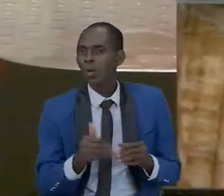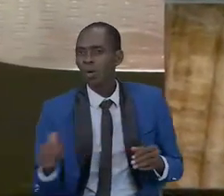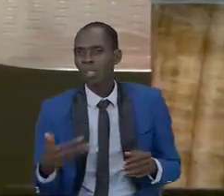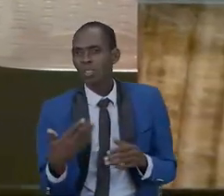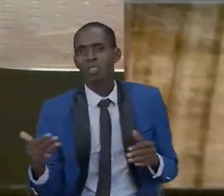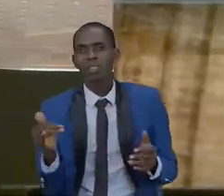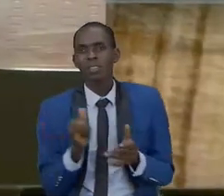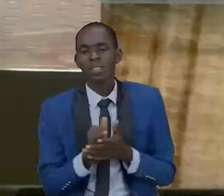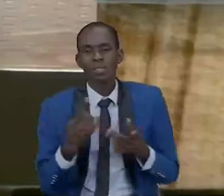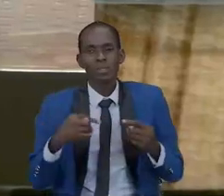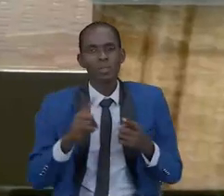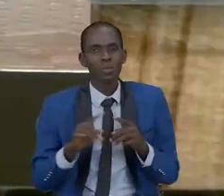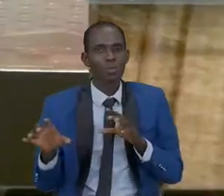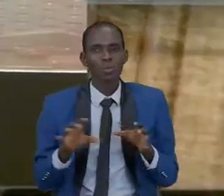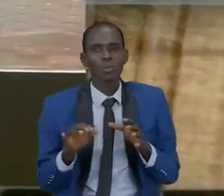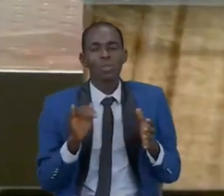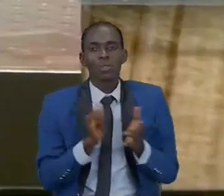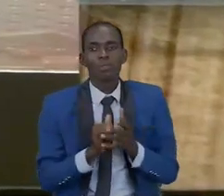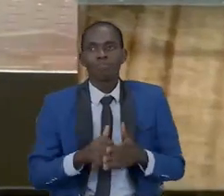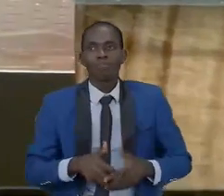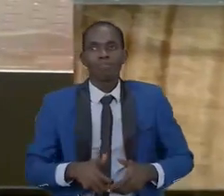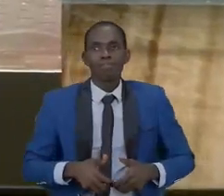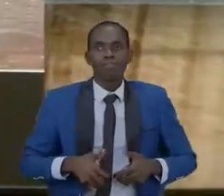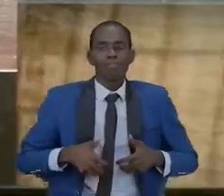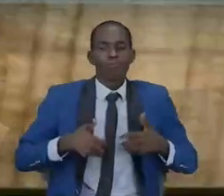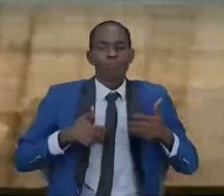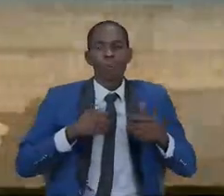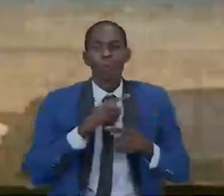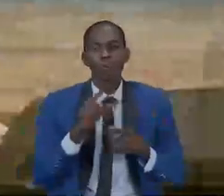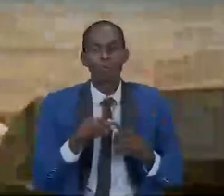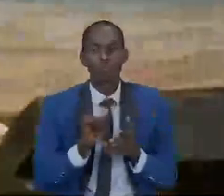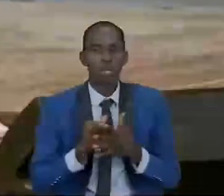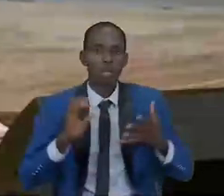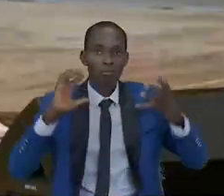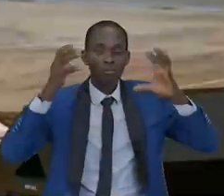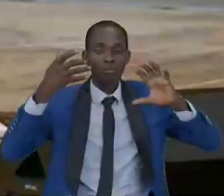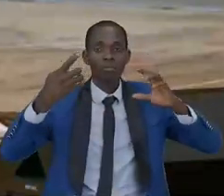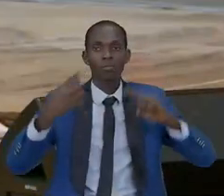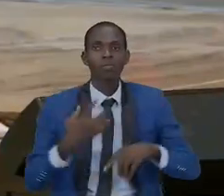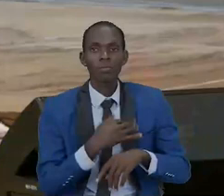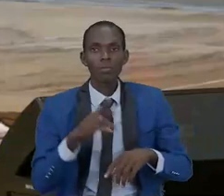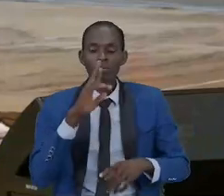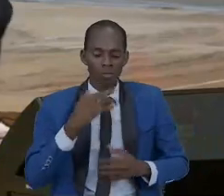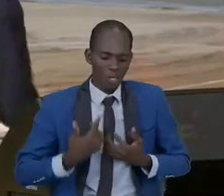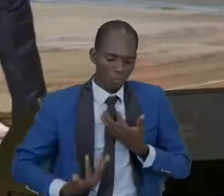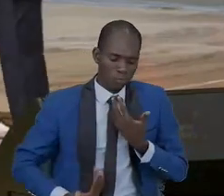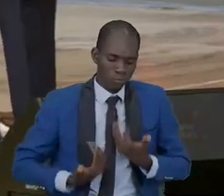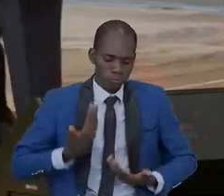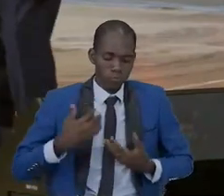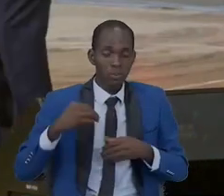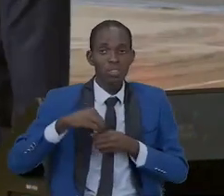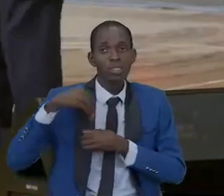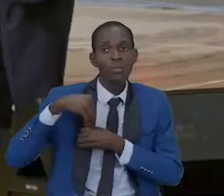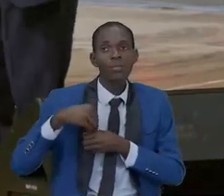essayons vous vous grincez les dents lorsque la Colère vient vous brûlez vous bouillonnez en vous-même